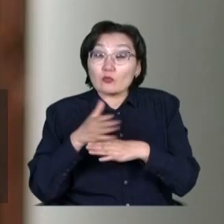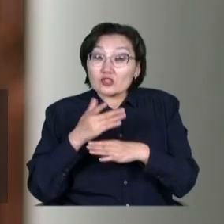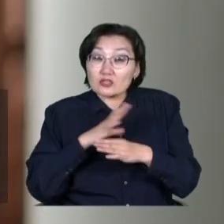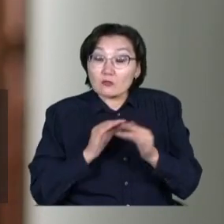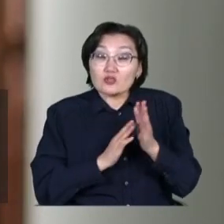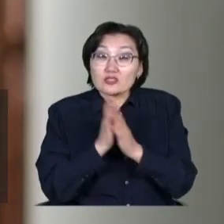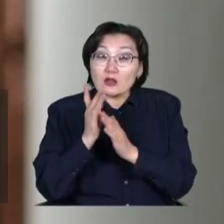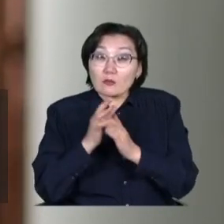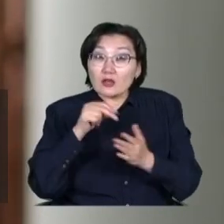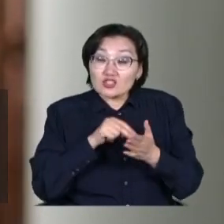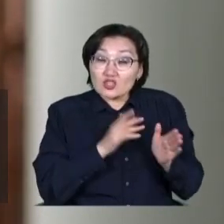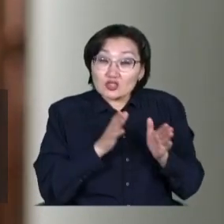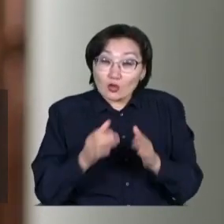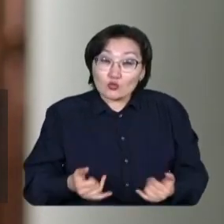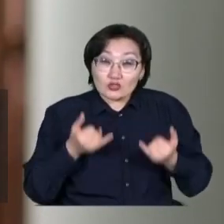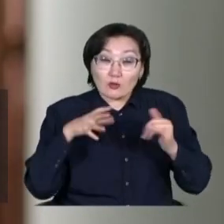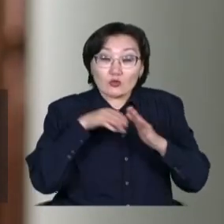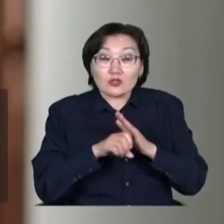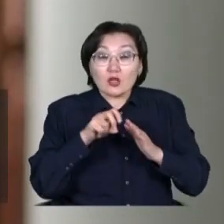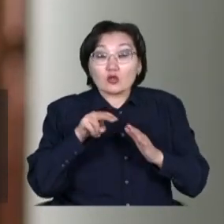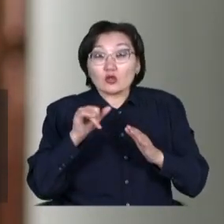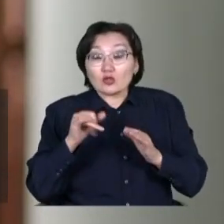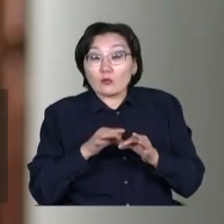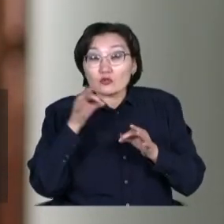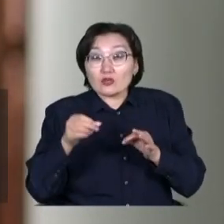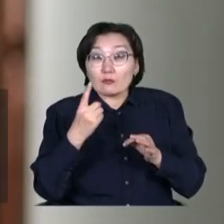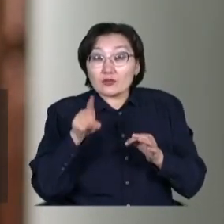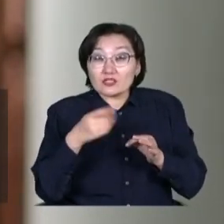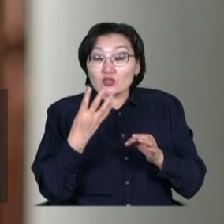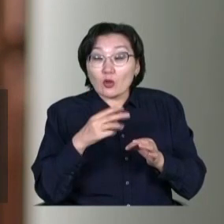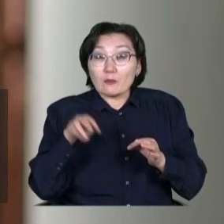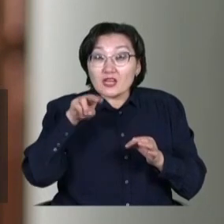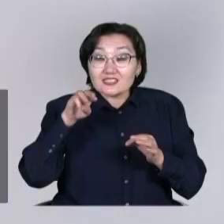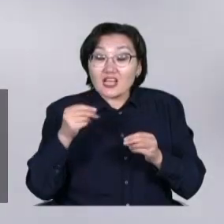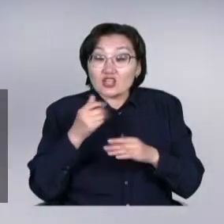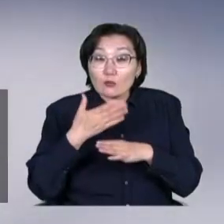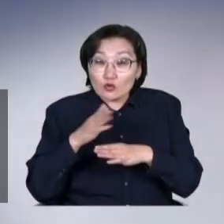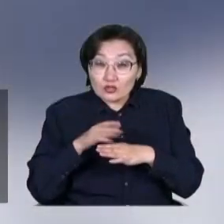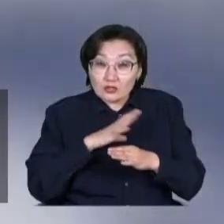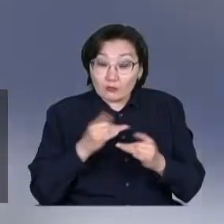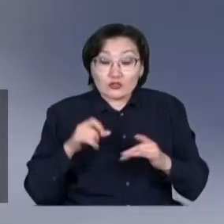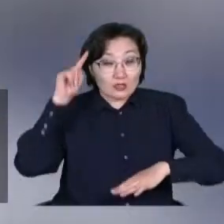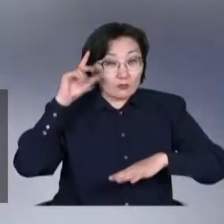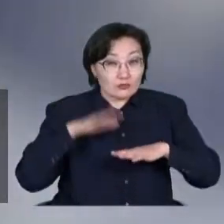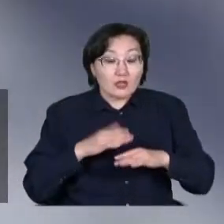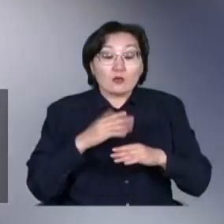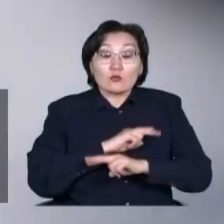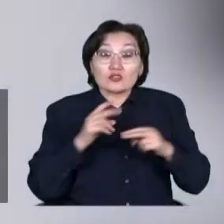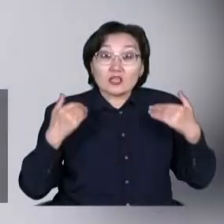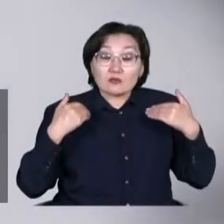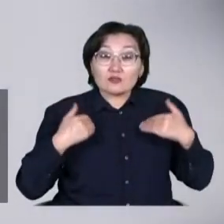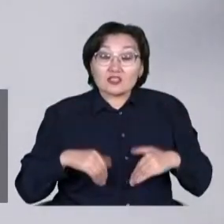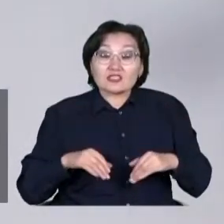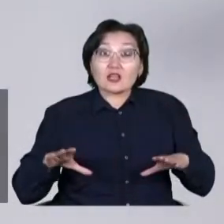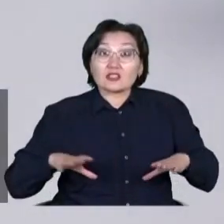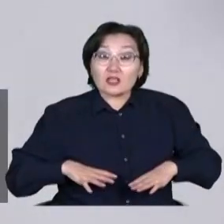базасын қалыптастыру үшін, соның ішінде Ұлытау облысына 1,4 миллиард теңге бөлінген болатын. Қазір әкімдік өлген мал санын есептеп